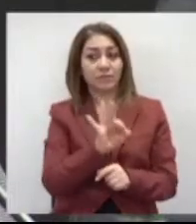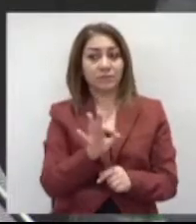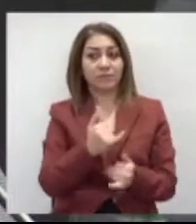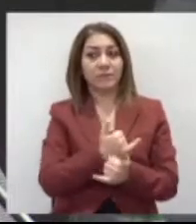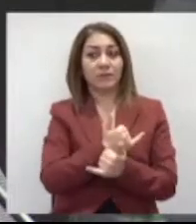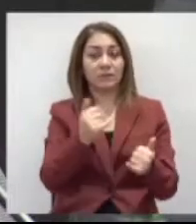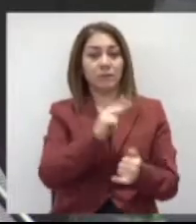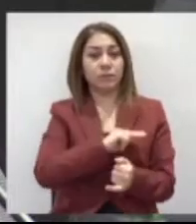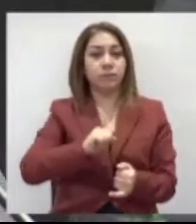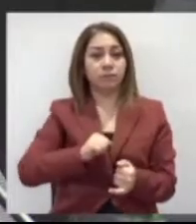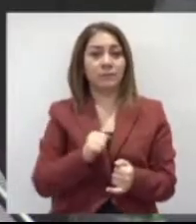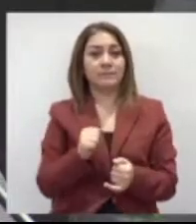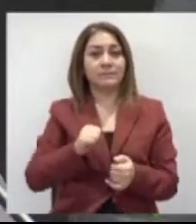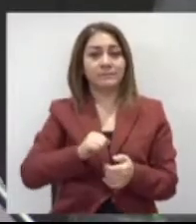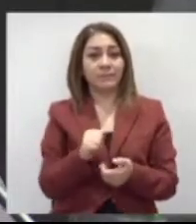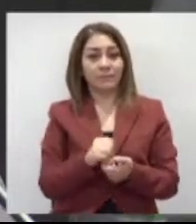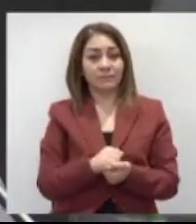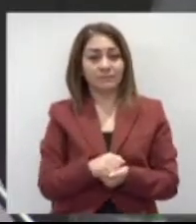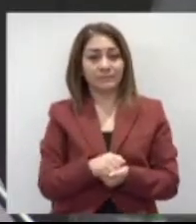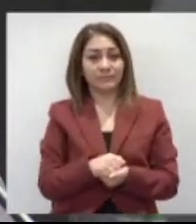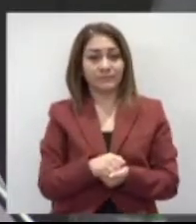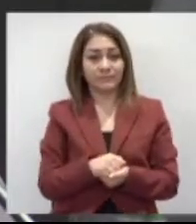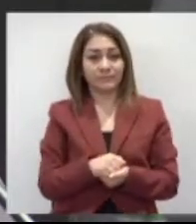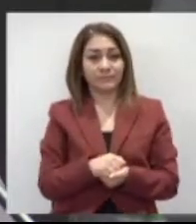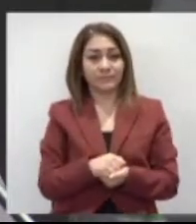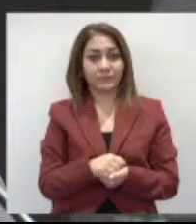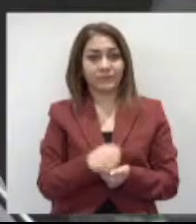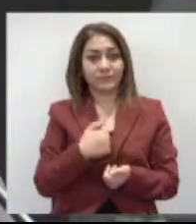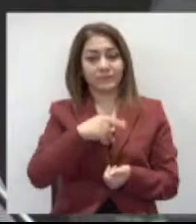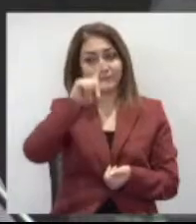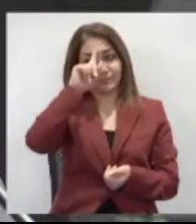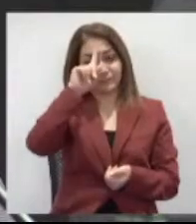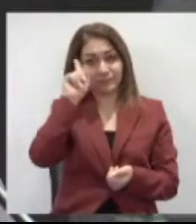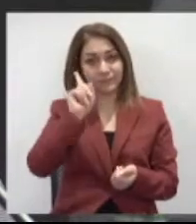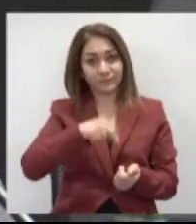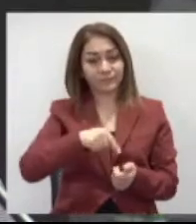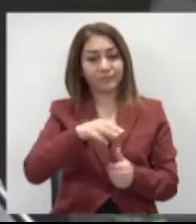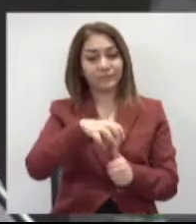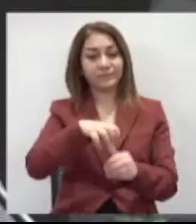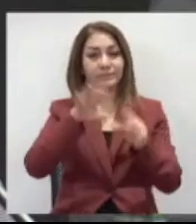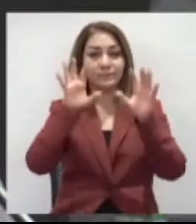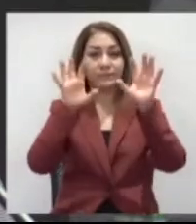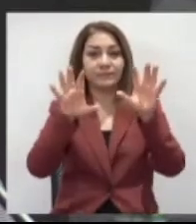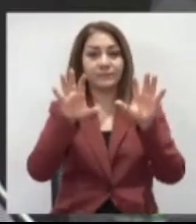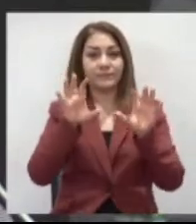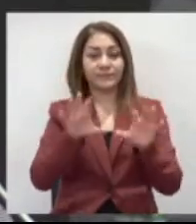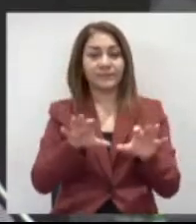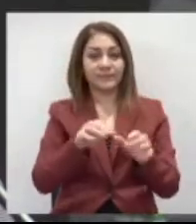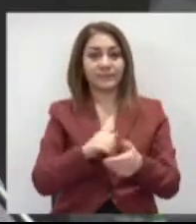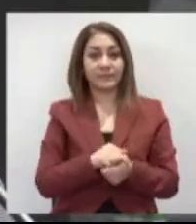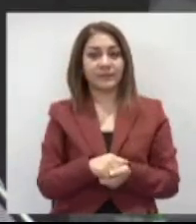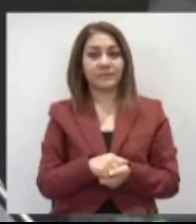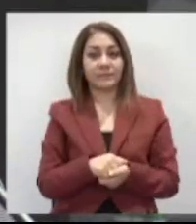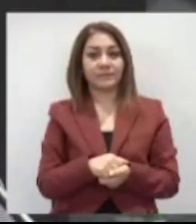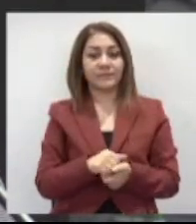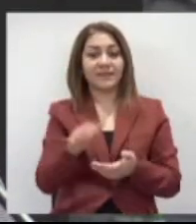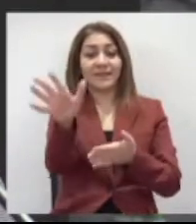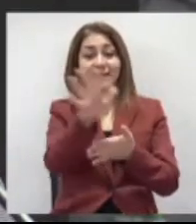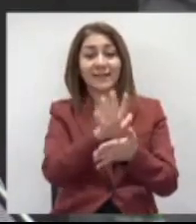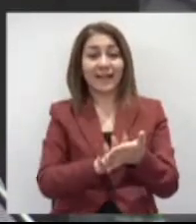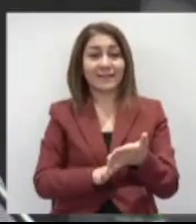գործընկերներ, ըստ էության այս ընթացքում բոլորիս հայտնի է, որ սահմանադրության գործող